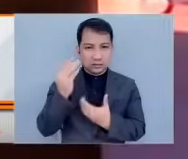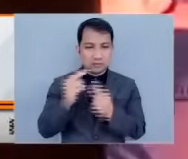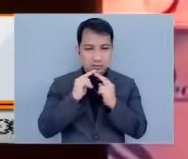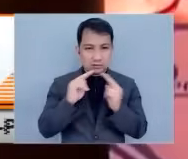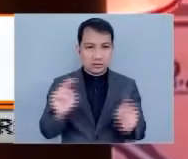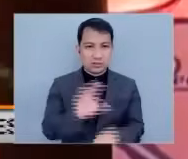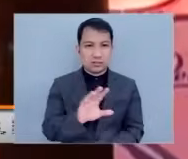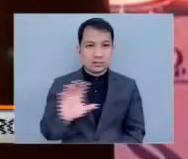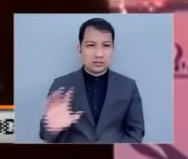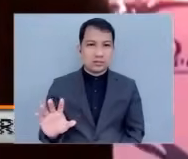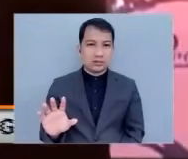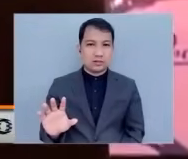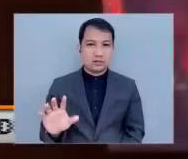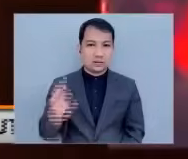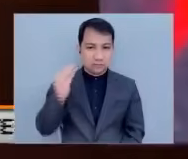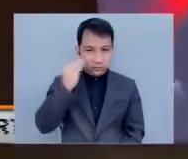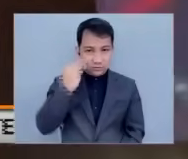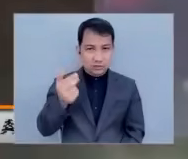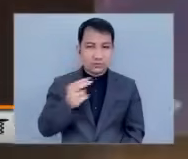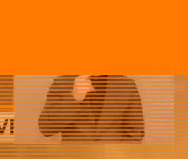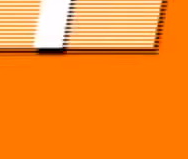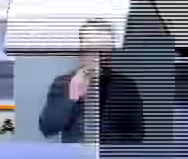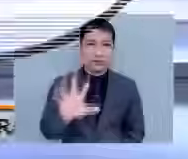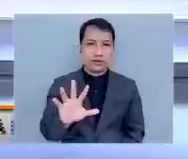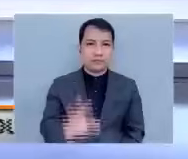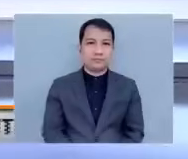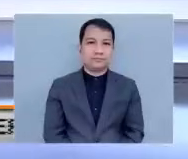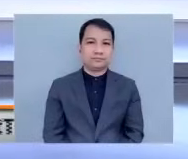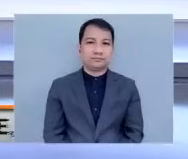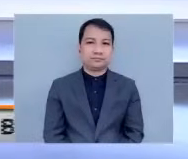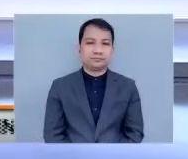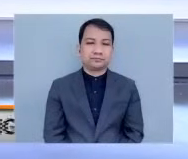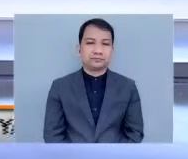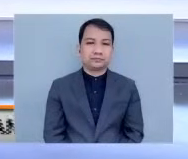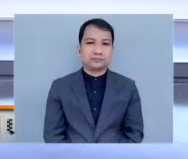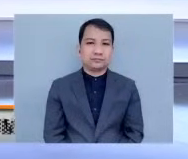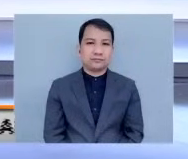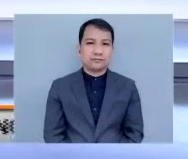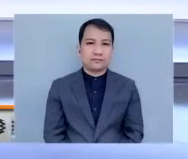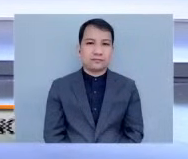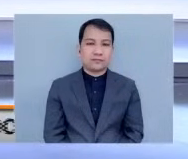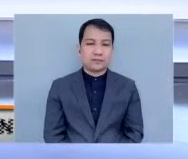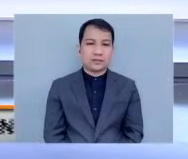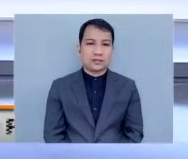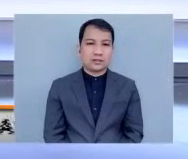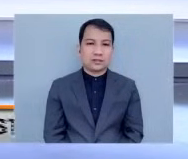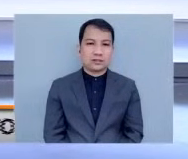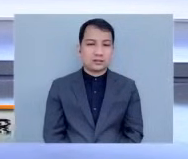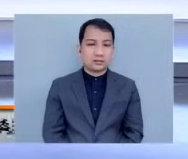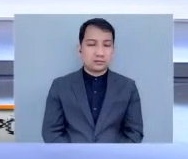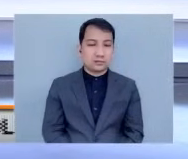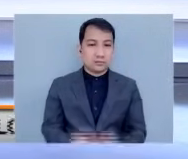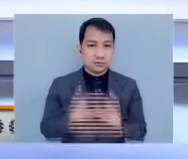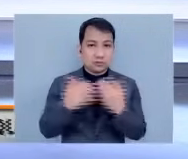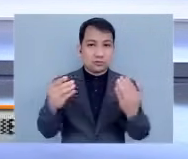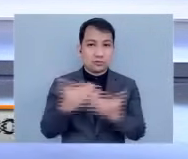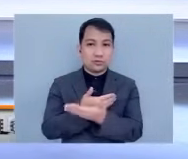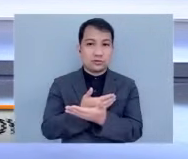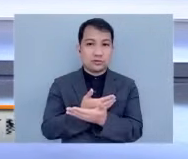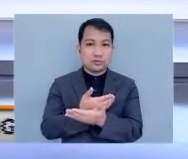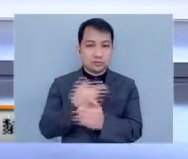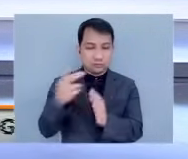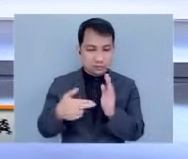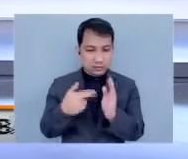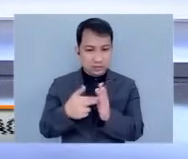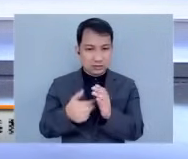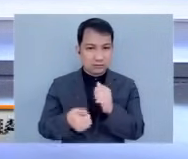Frontline, Von Belinario, News 5. Na-starstruck naman si Taylor Swift sa panibagong record na nakamit ng